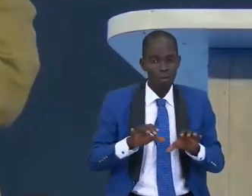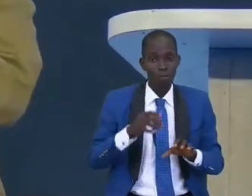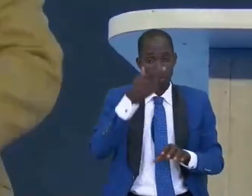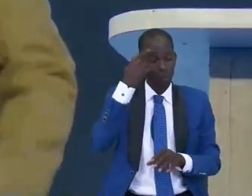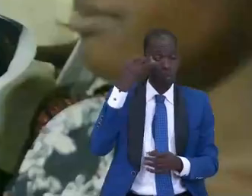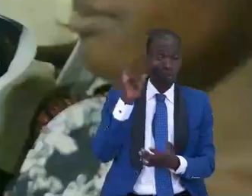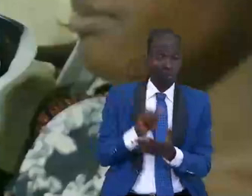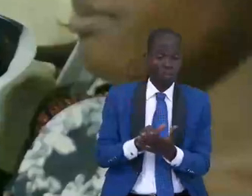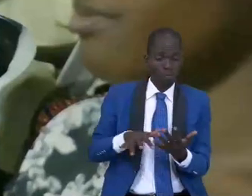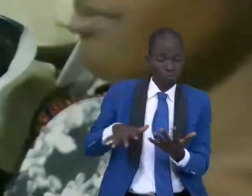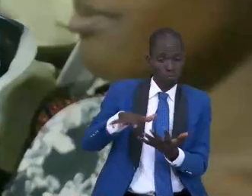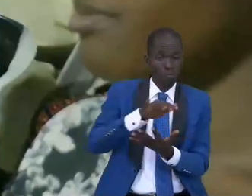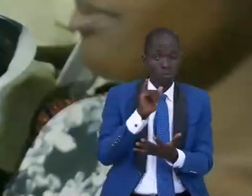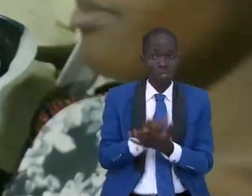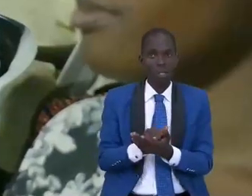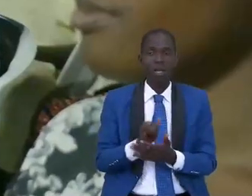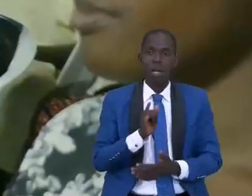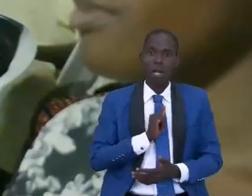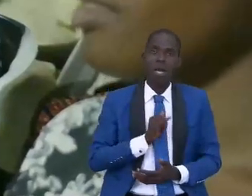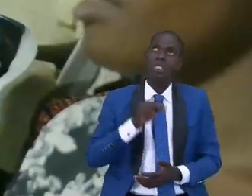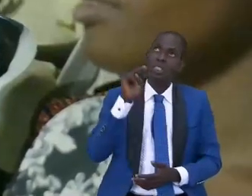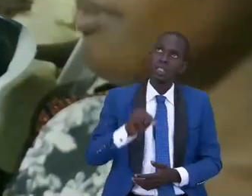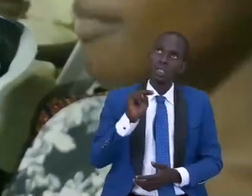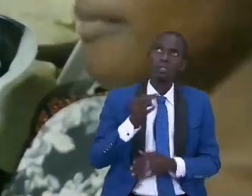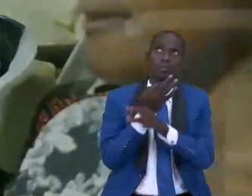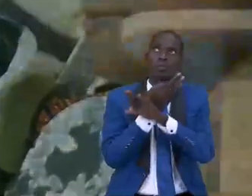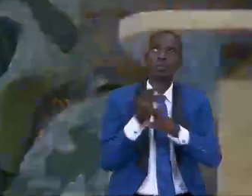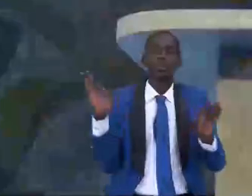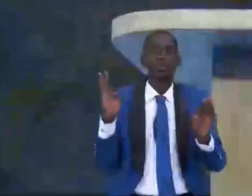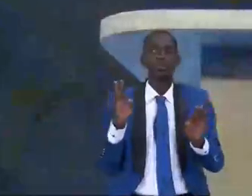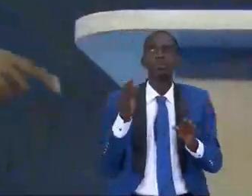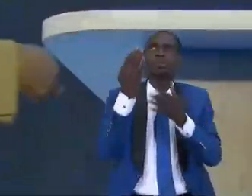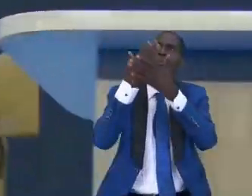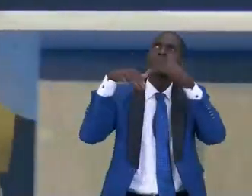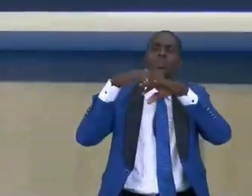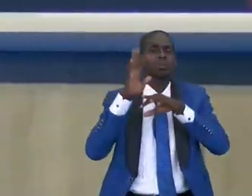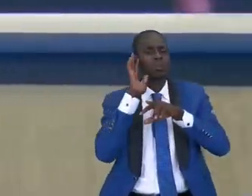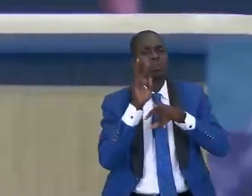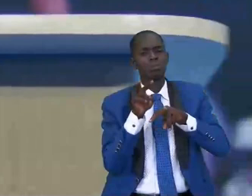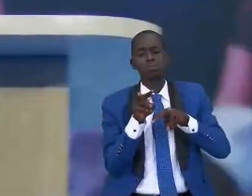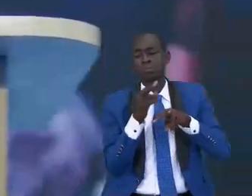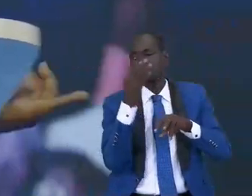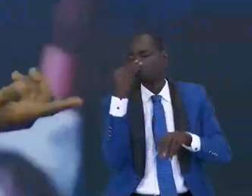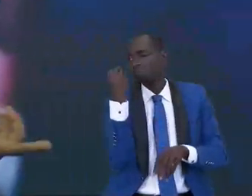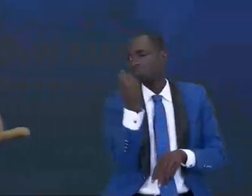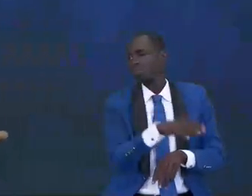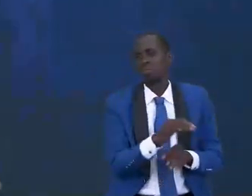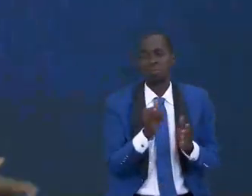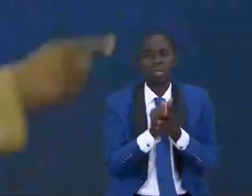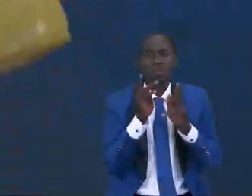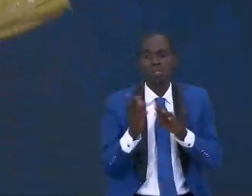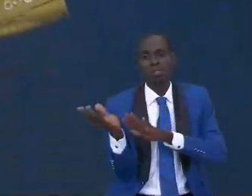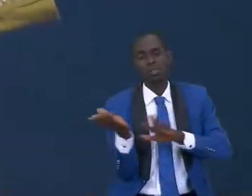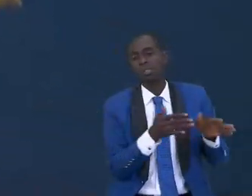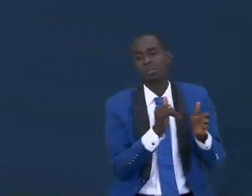mérites, j'ai besoin d'être affranchi. Le ciel va ôter le regard de toi. Ne te rappelles-tu